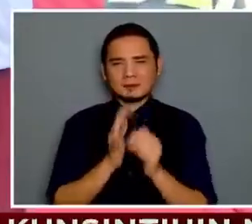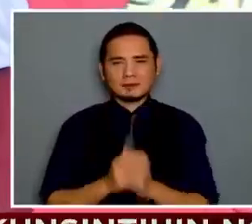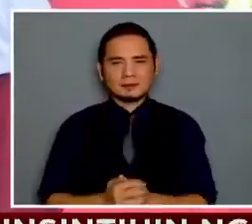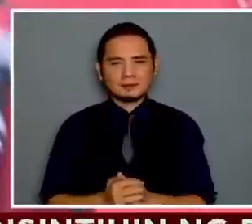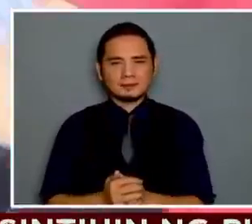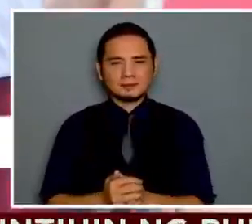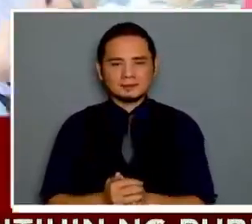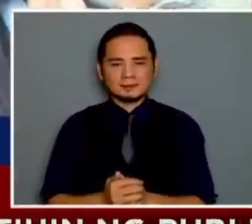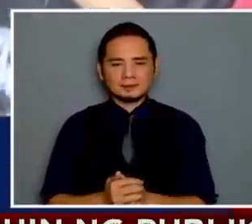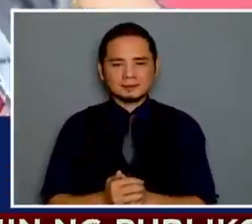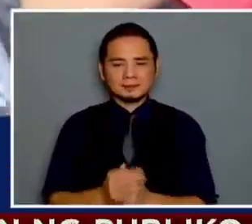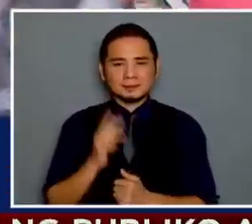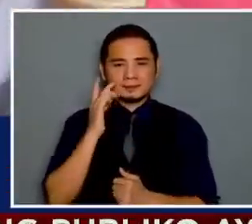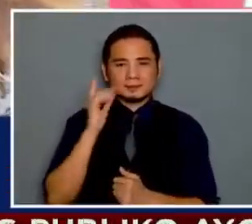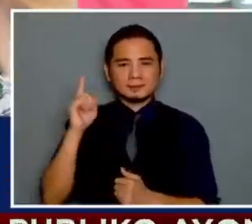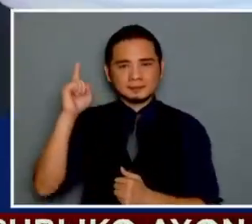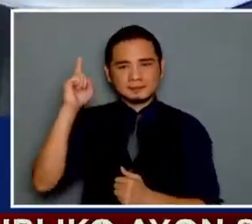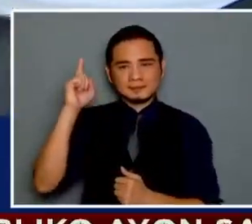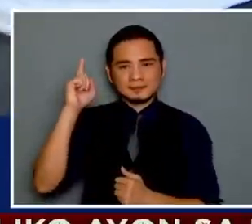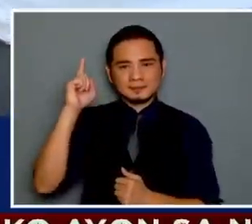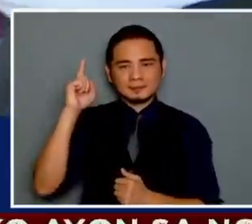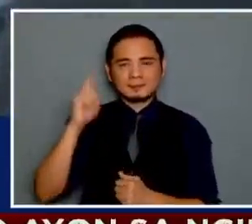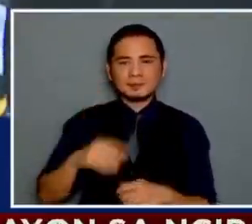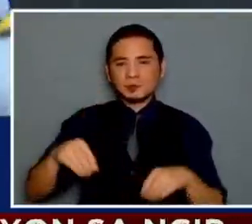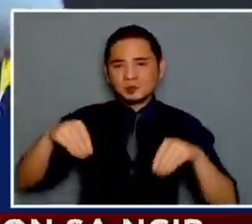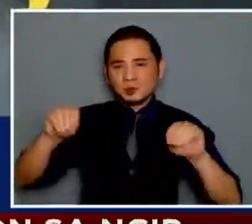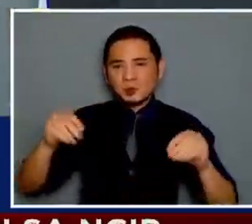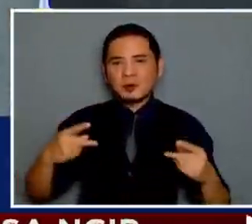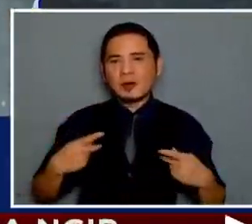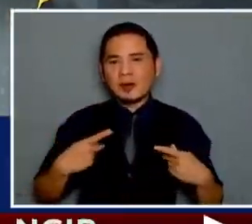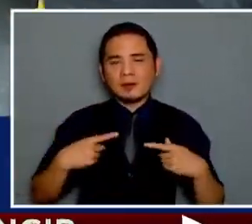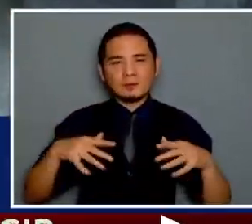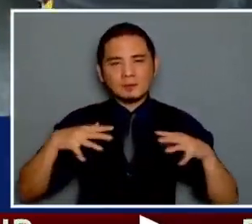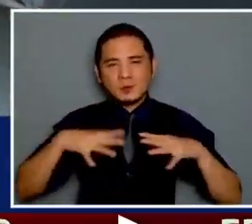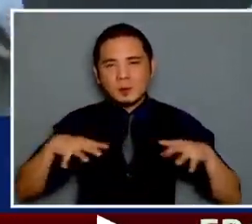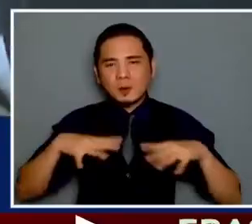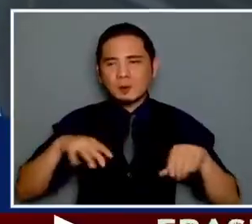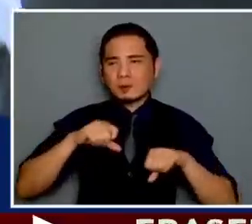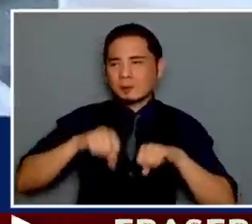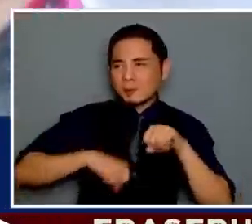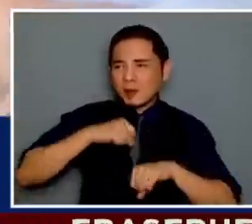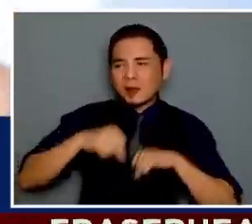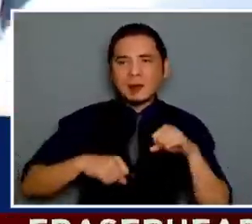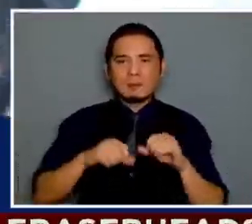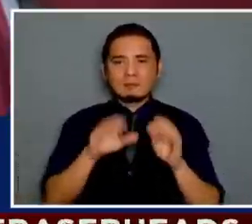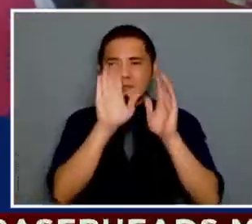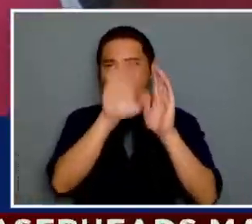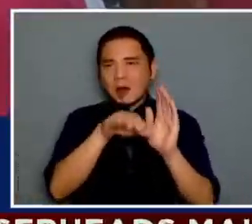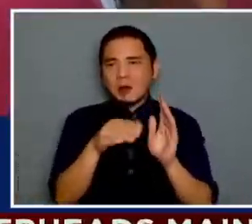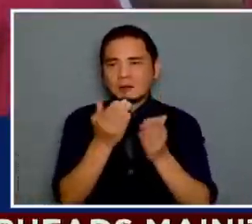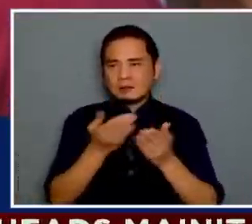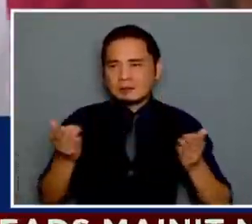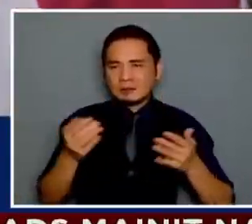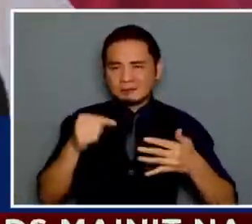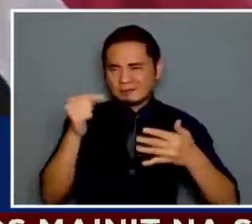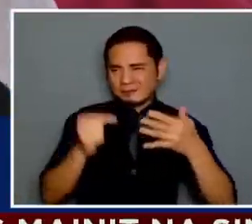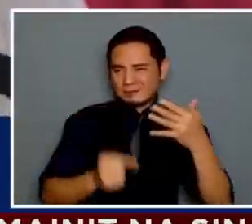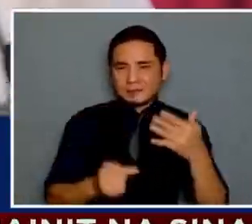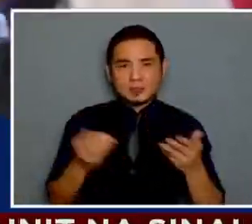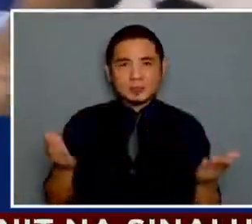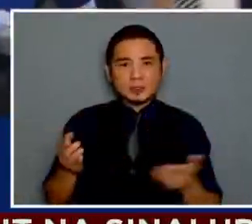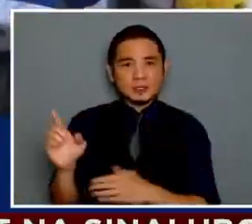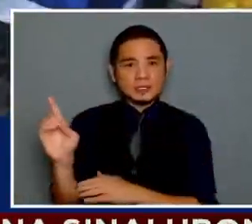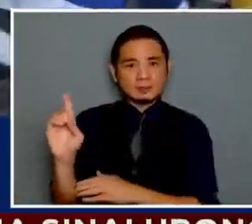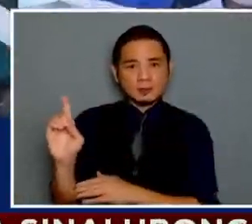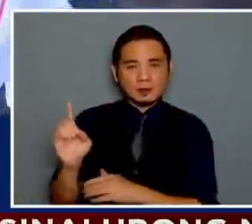Dinudumog ang tindahang ito ng mga damit pang bike, pang basketball at iba pa mga sportswear dito sa Divisoria. Ayon kay Baby, patok